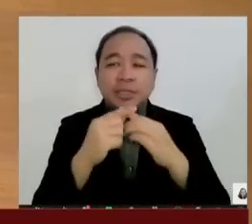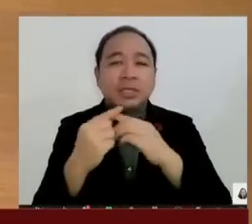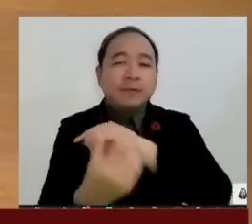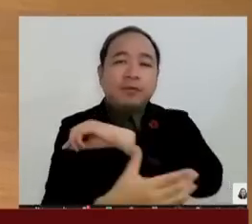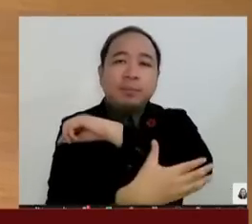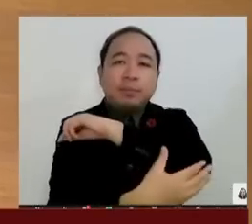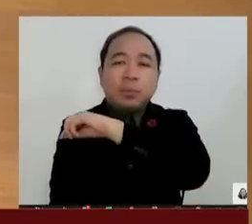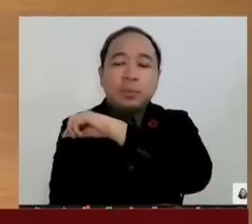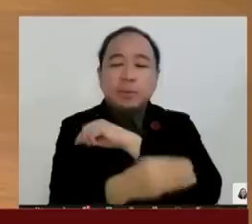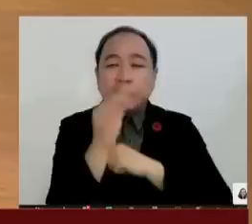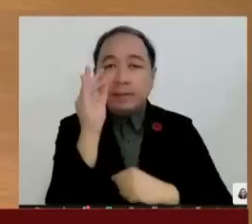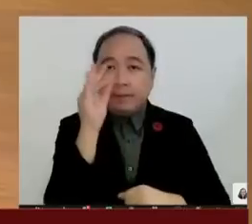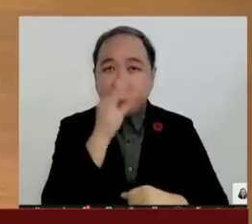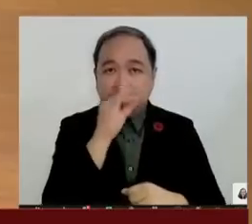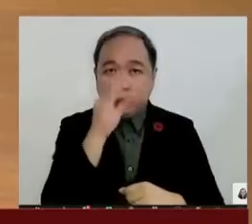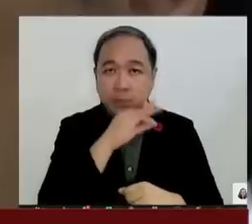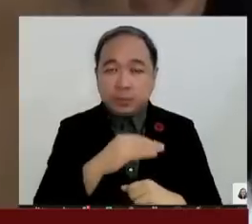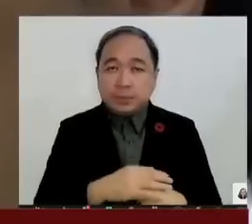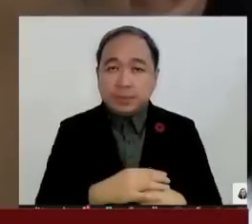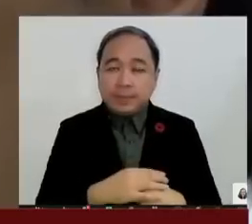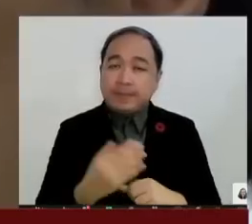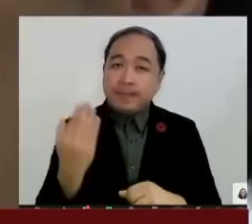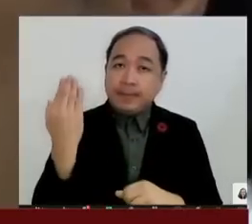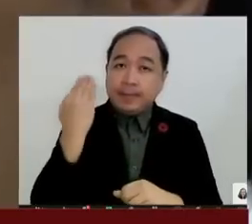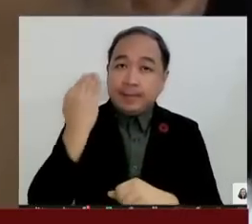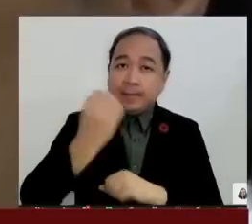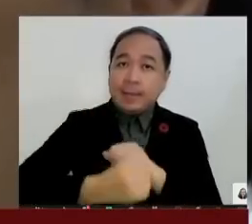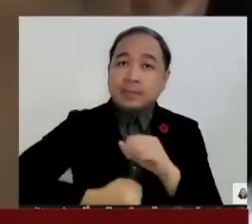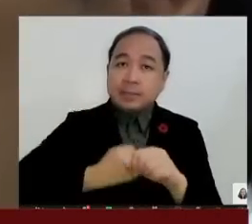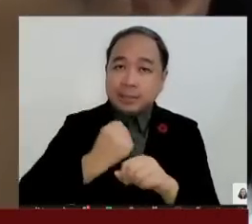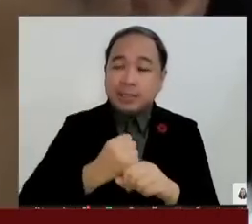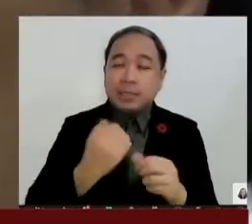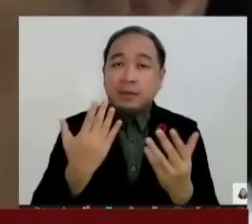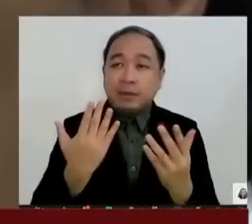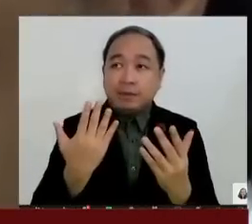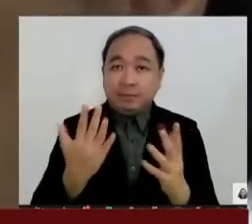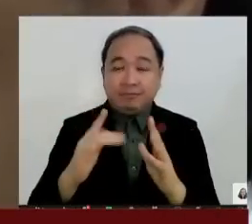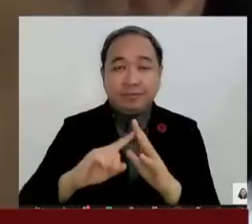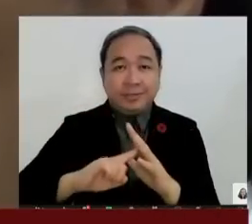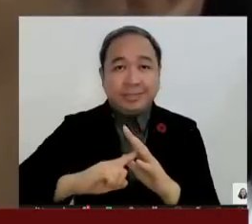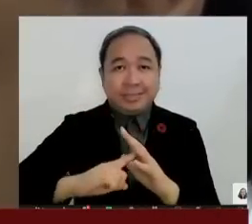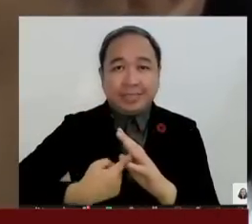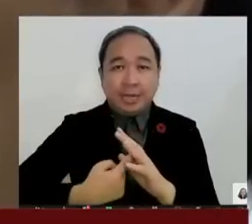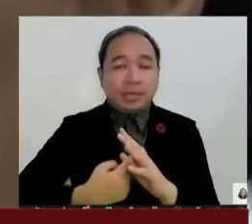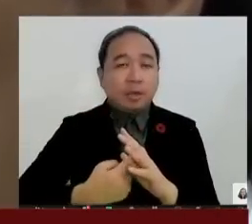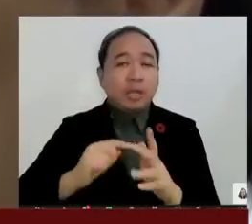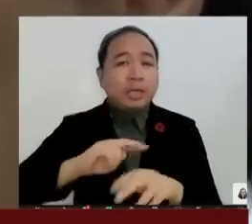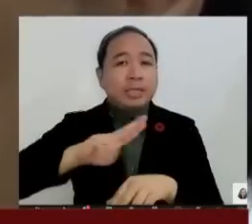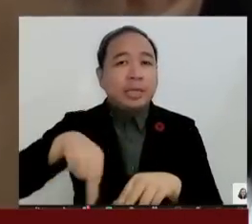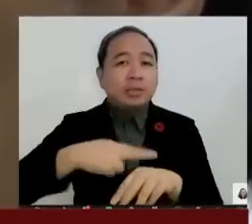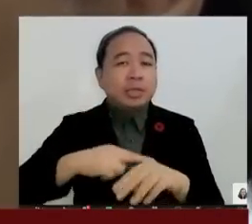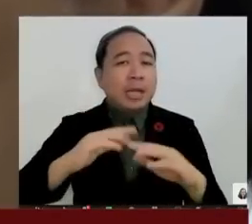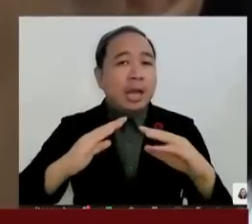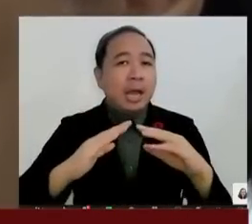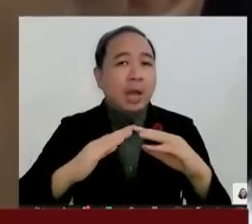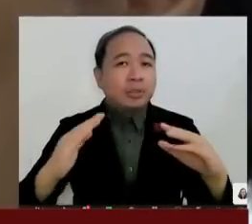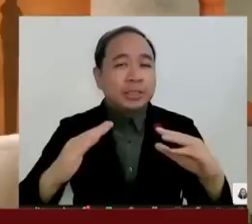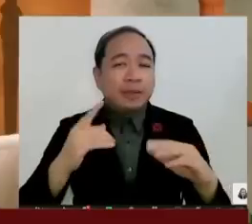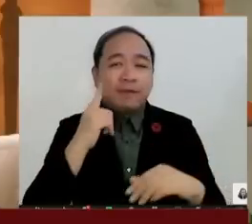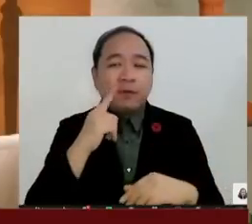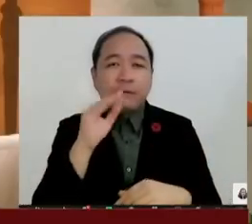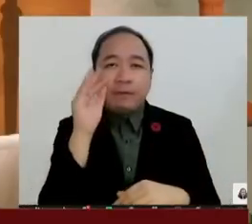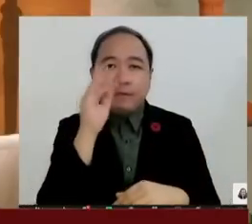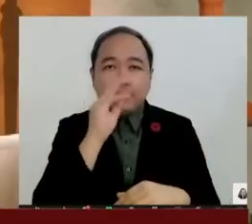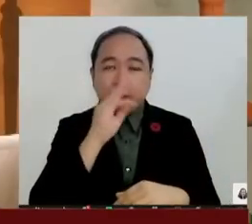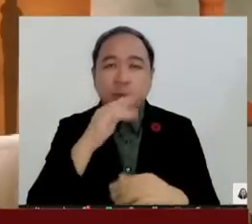kababayan. Itong nakalipas na taon, inilunsad natin ang pambansang pabahay para sa Filipino Housing Program